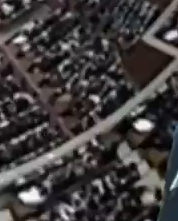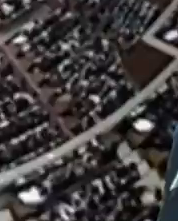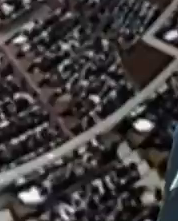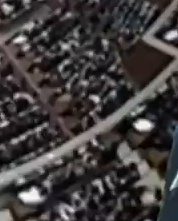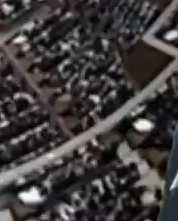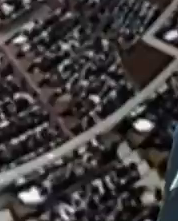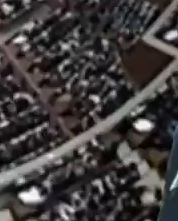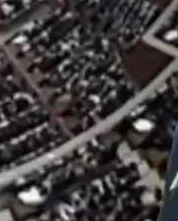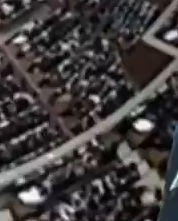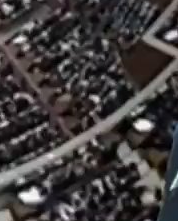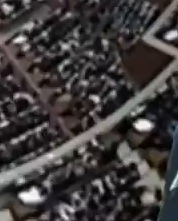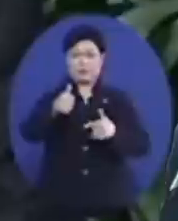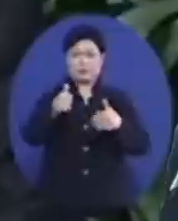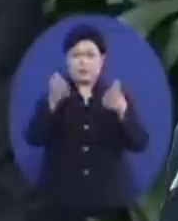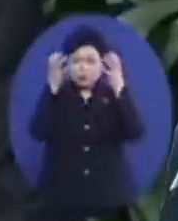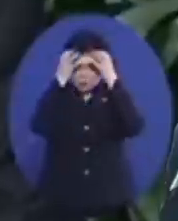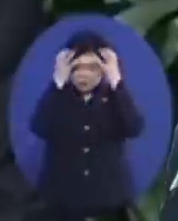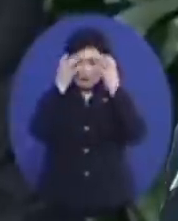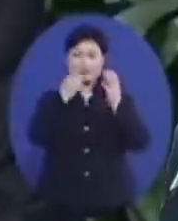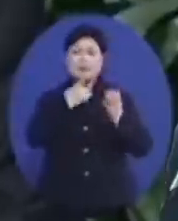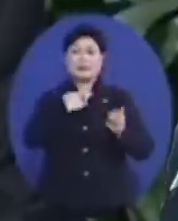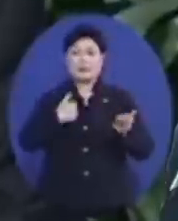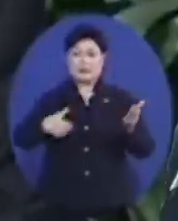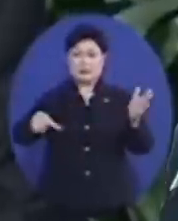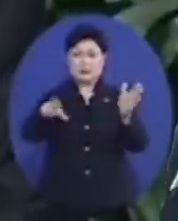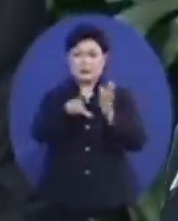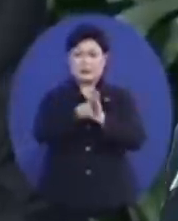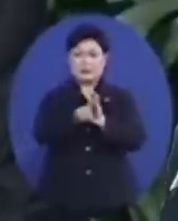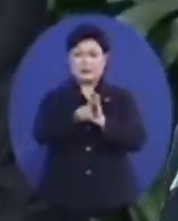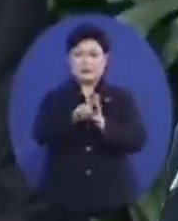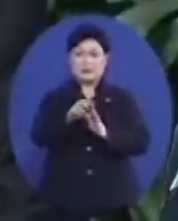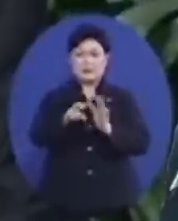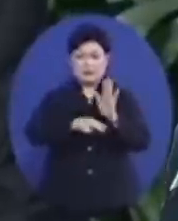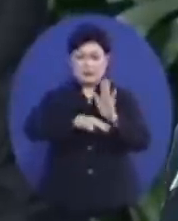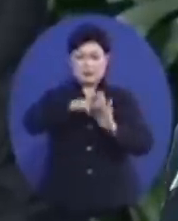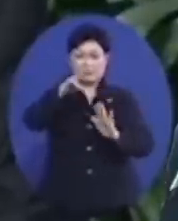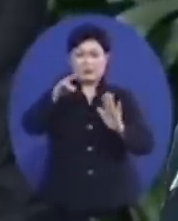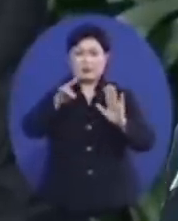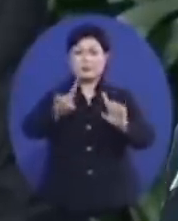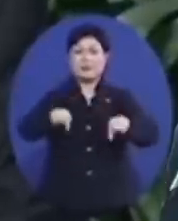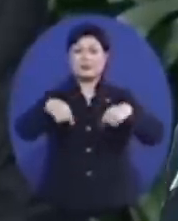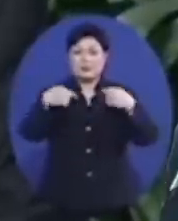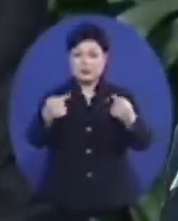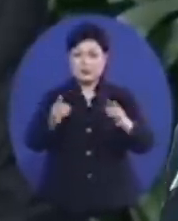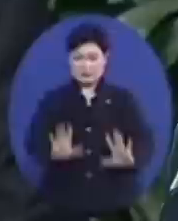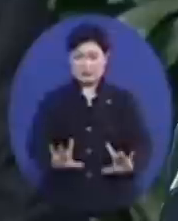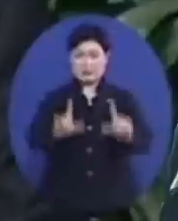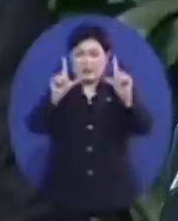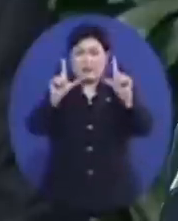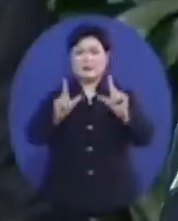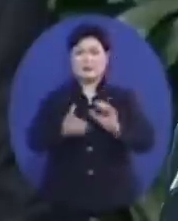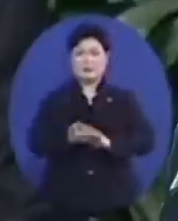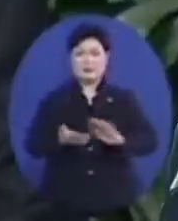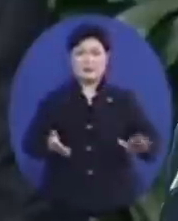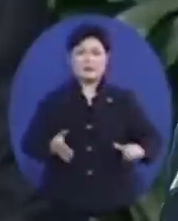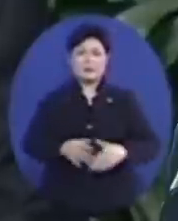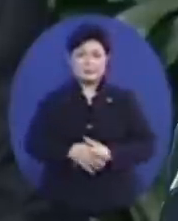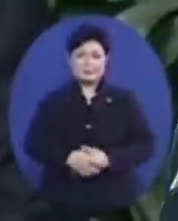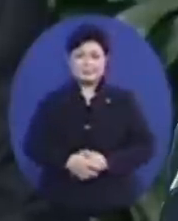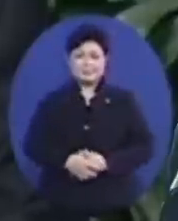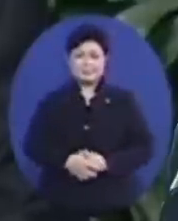오늘은 예수님이 고난당하시기 위해서 예루살렘에 입성하는 날입니다.